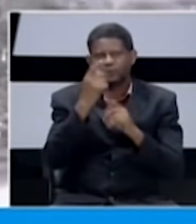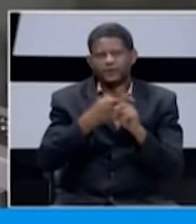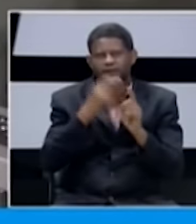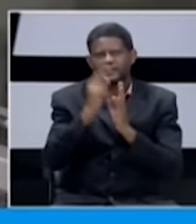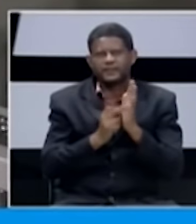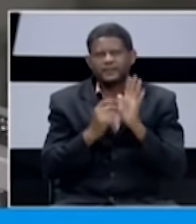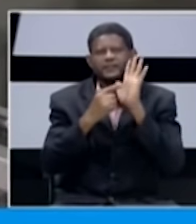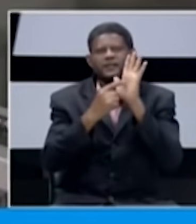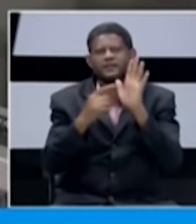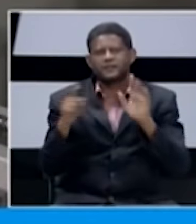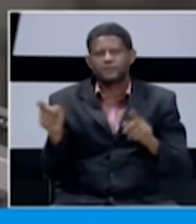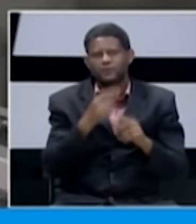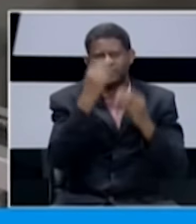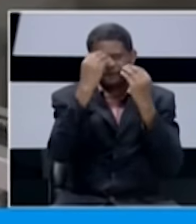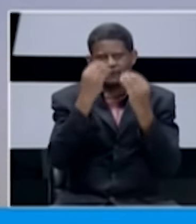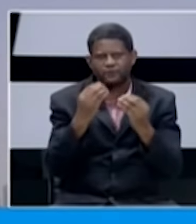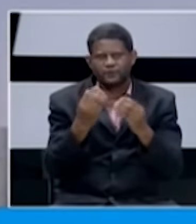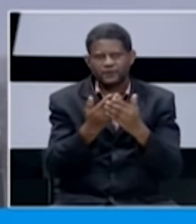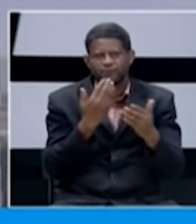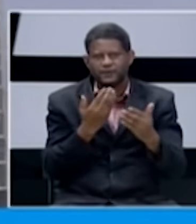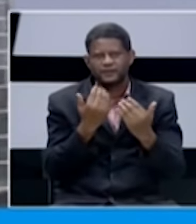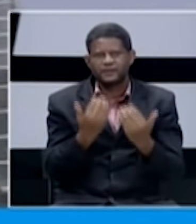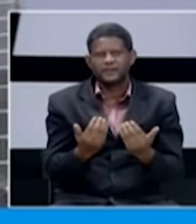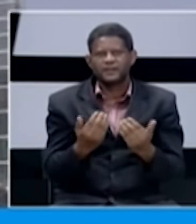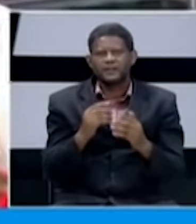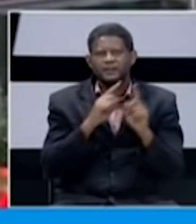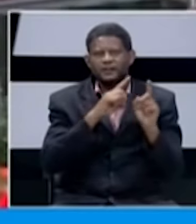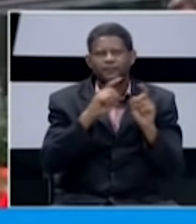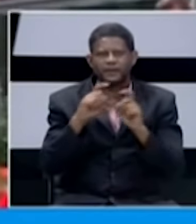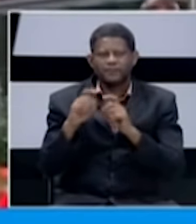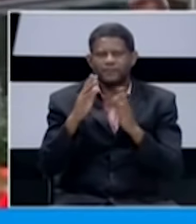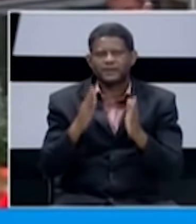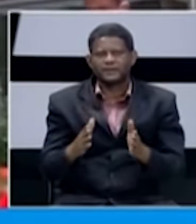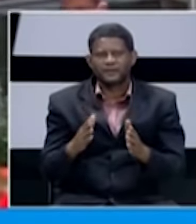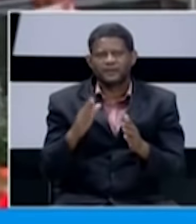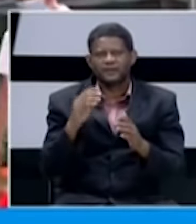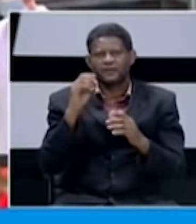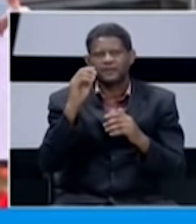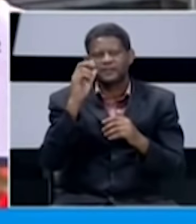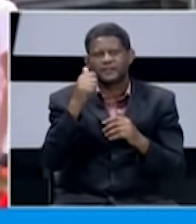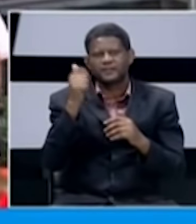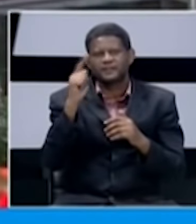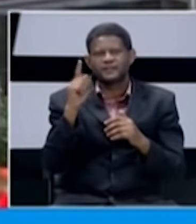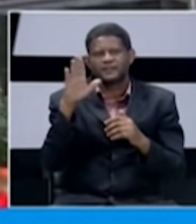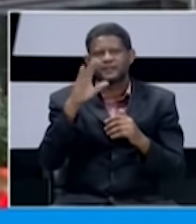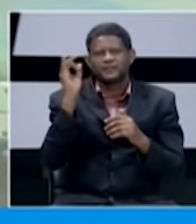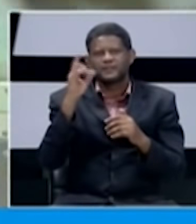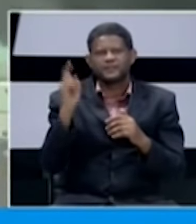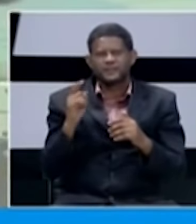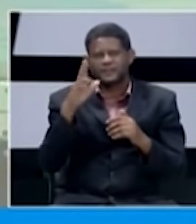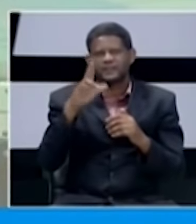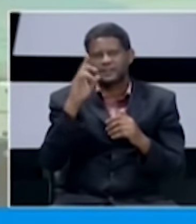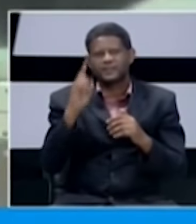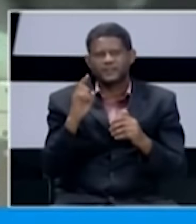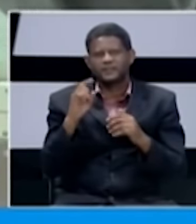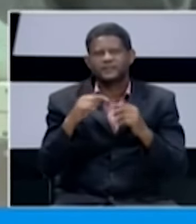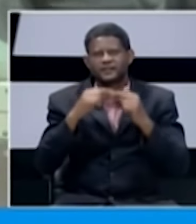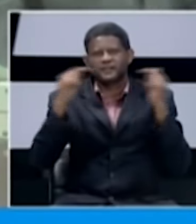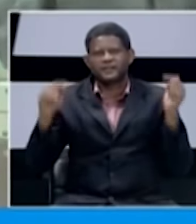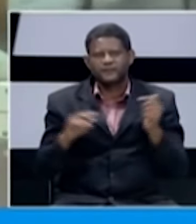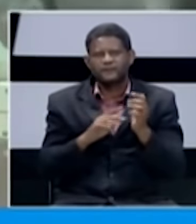ዝኸውን ኣፍሊጡሎም ቅድሚ ሕዚ ተመራመርቲ ዩኒቨርስቲ ኦክስፎርድ እንግሊዝ ከምኡ እውን ራሻ መድሓኒት ፀረ ቫይረስ ኮሮና ፈተነ